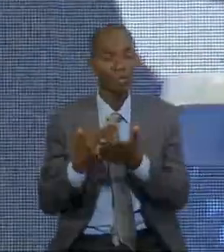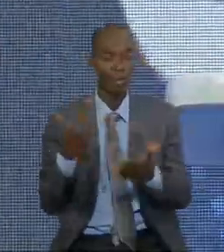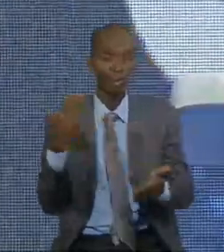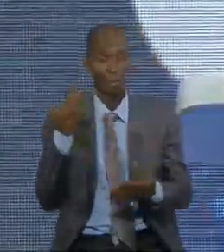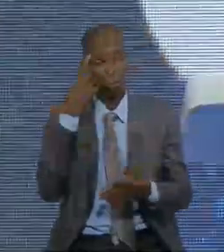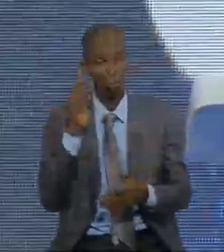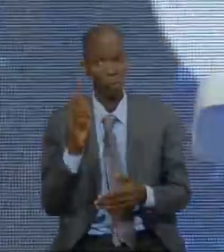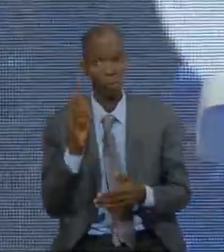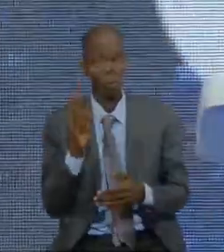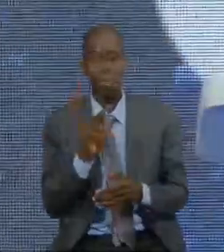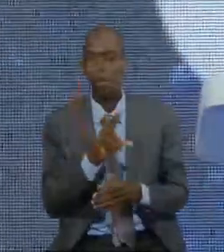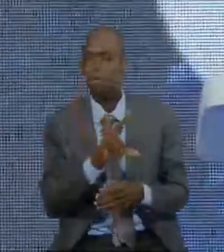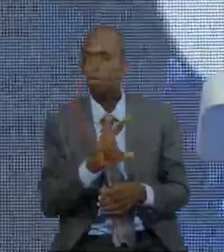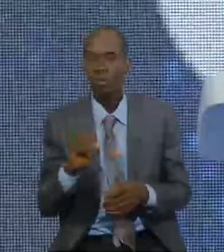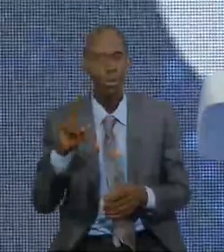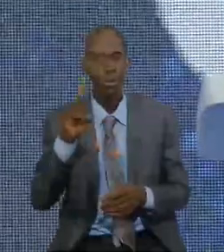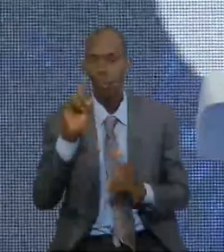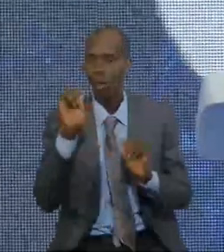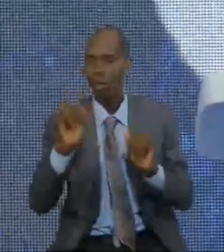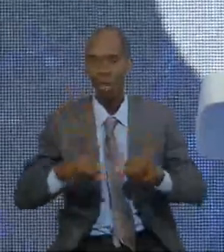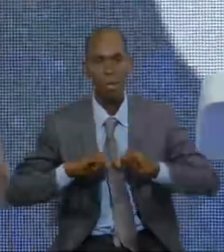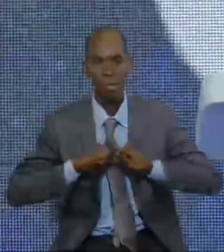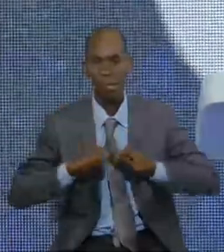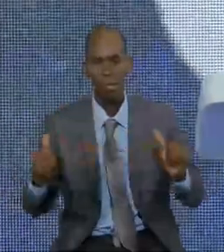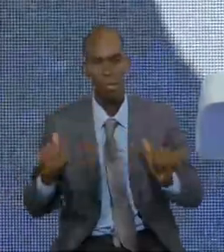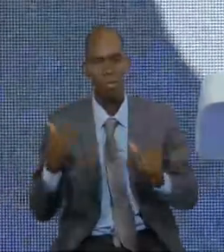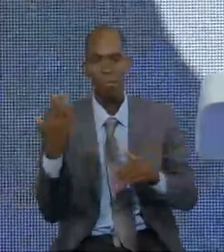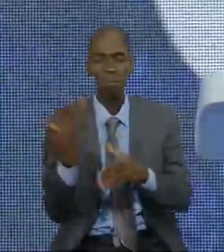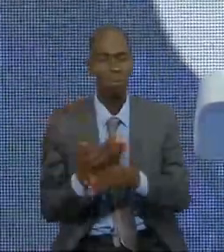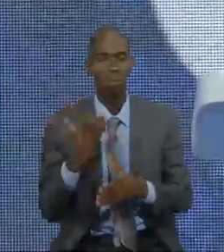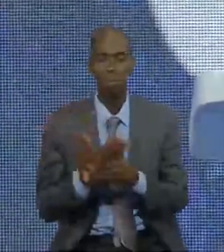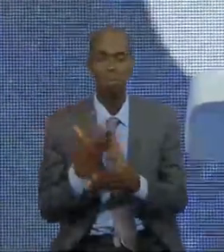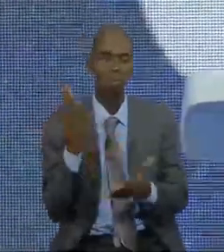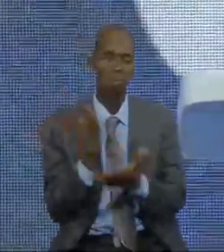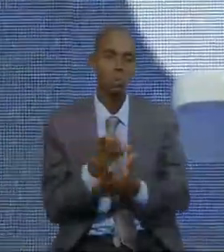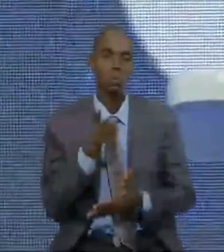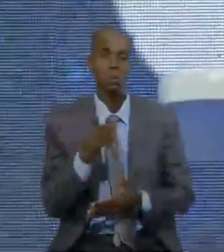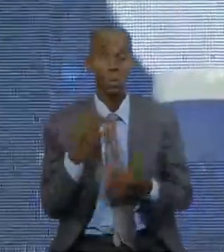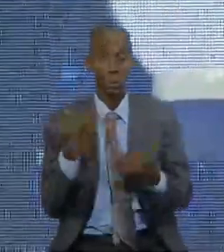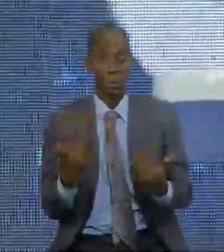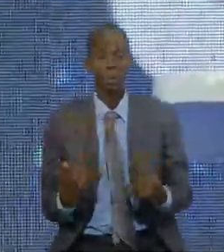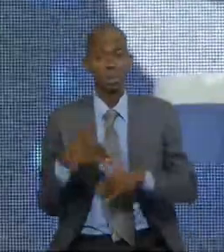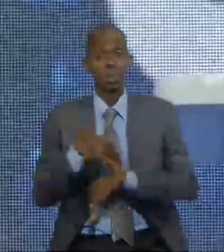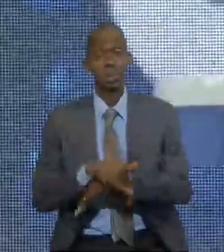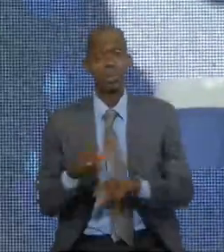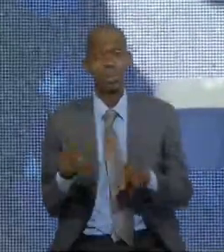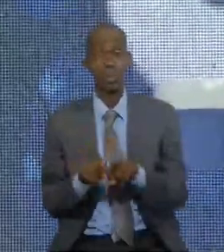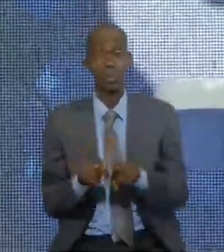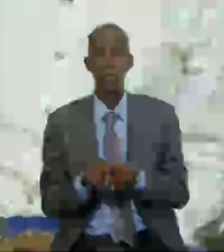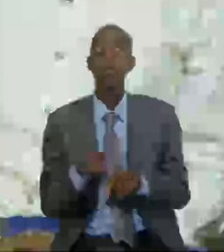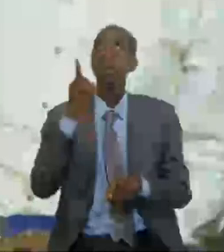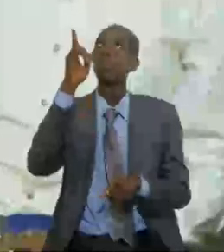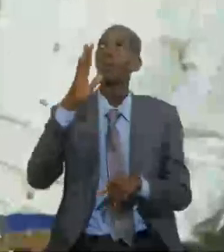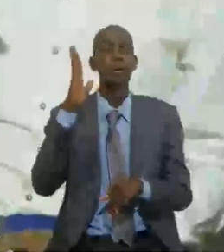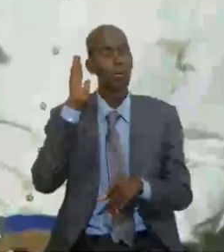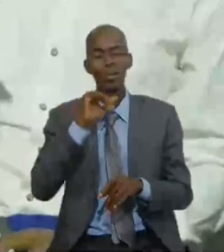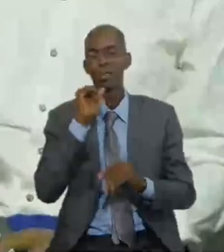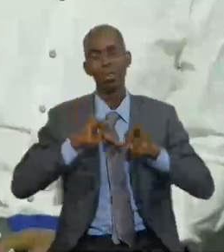et quand tu viens prends ce qui a été payé personne ne peut en privé et ce